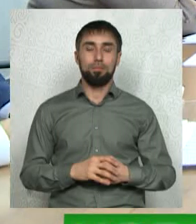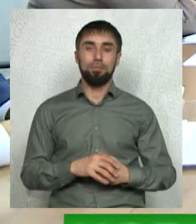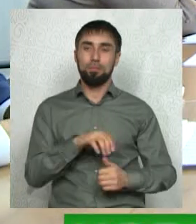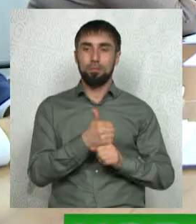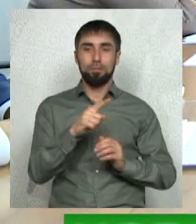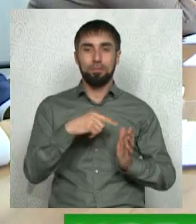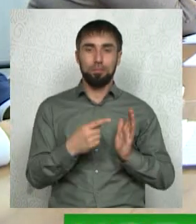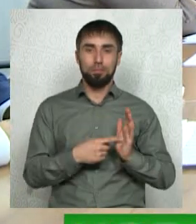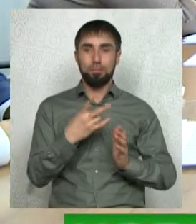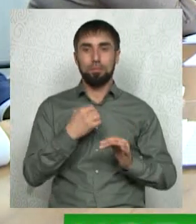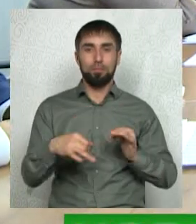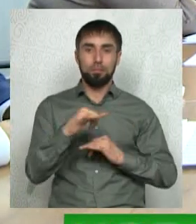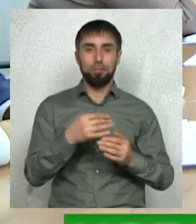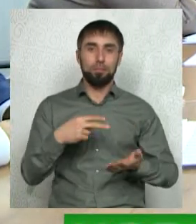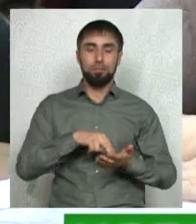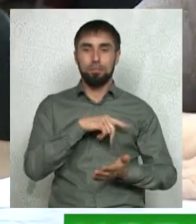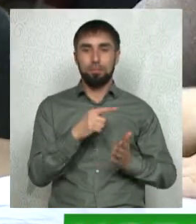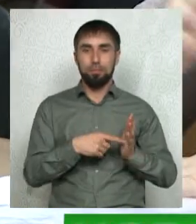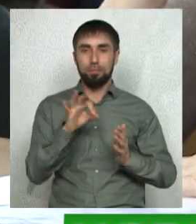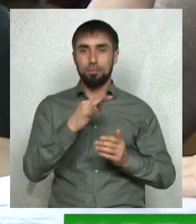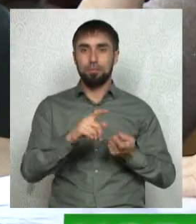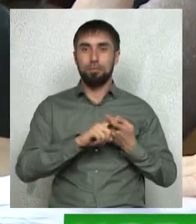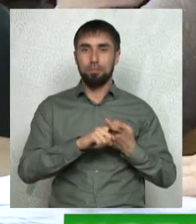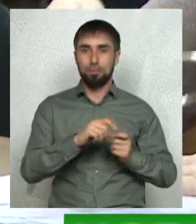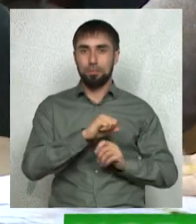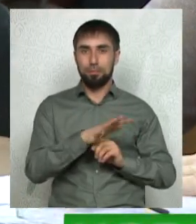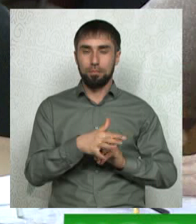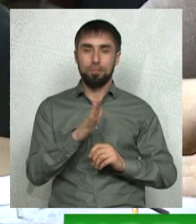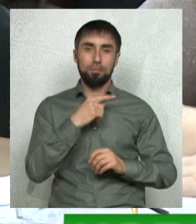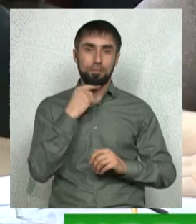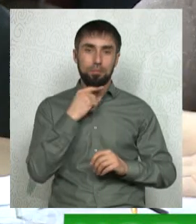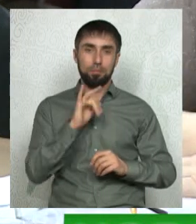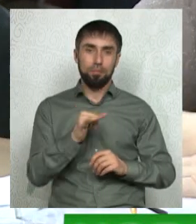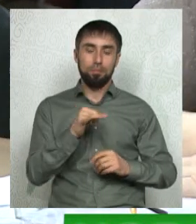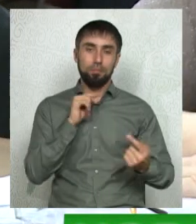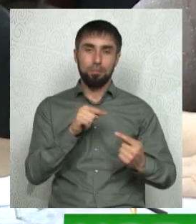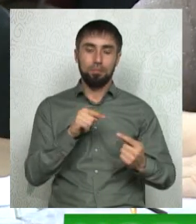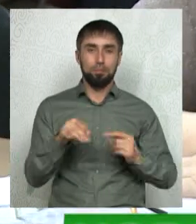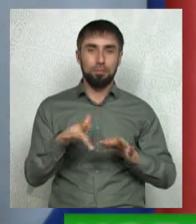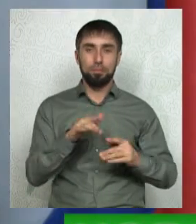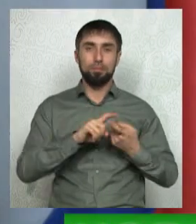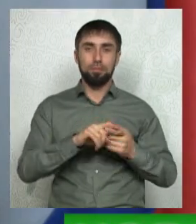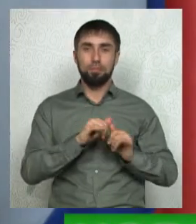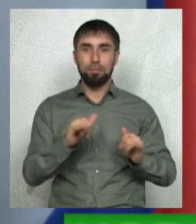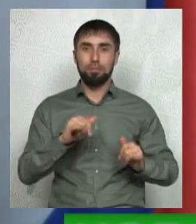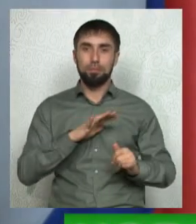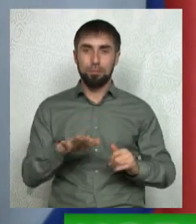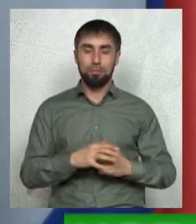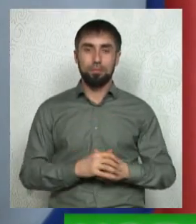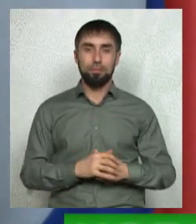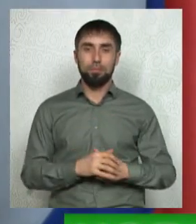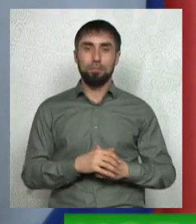Основным вопросом на обсуждение стал вопрос об эпидемиологической обстановке в Ингушетии и противодействии распространению